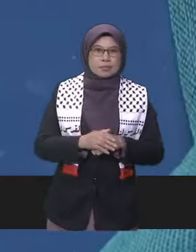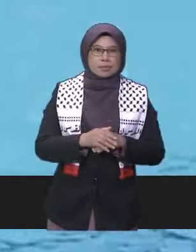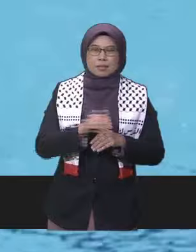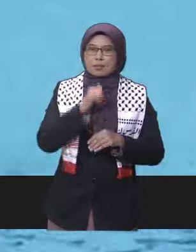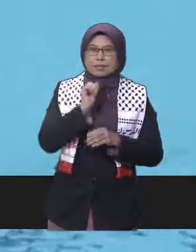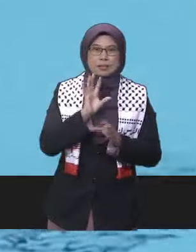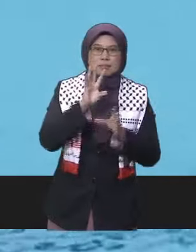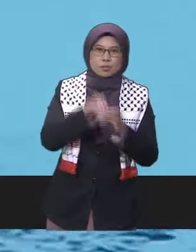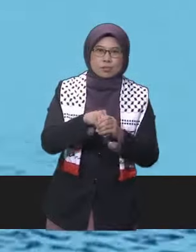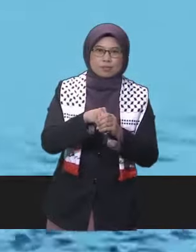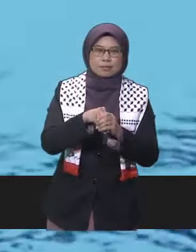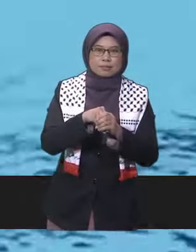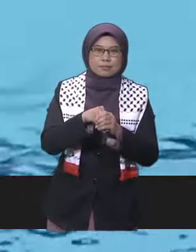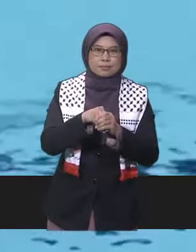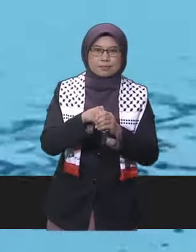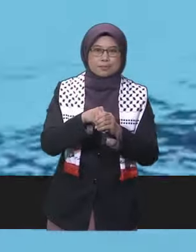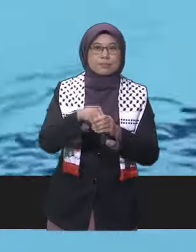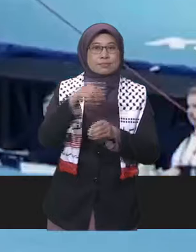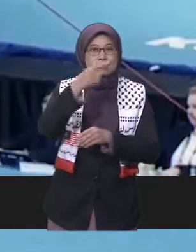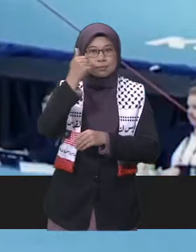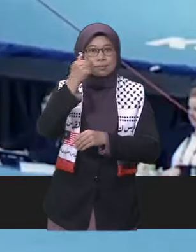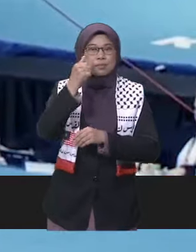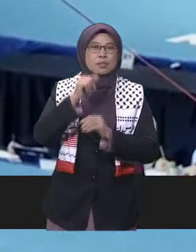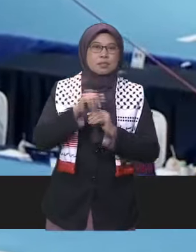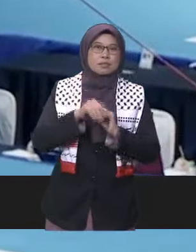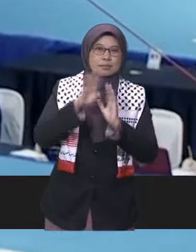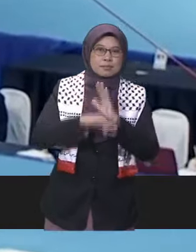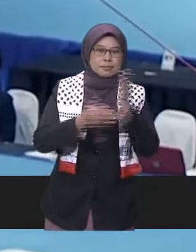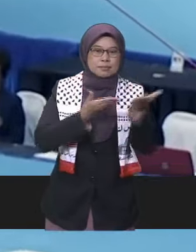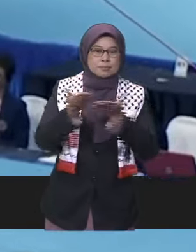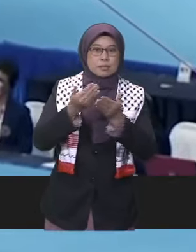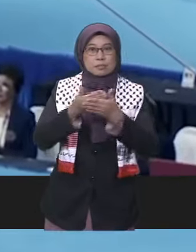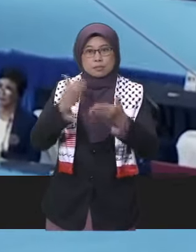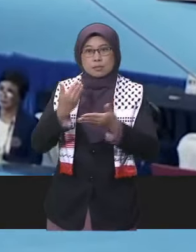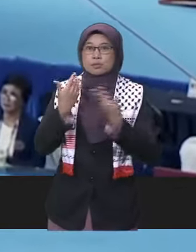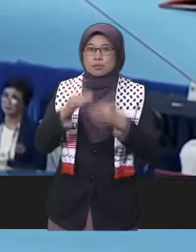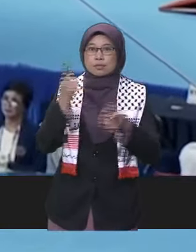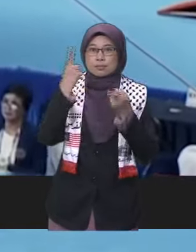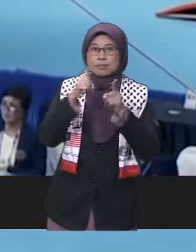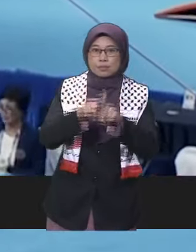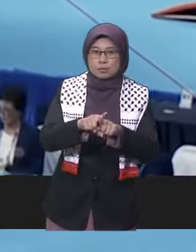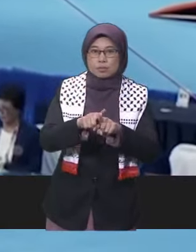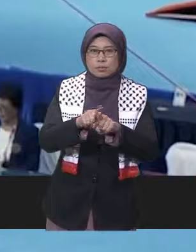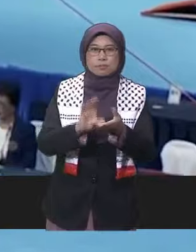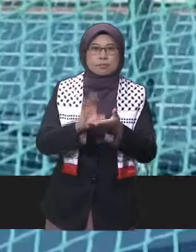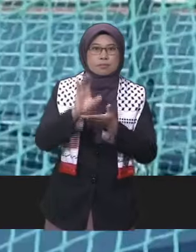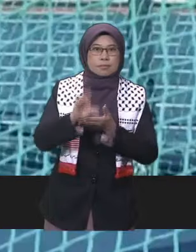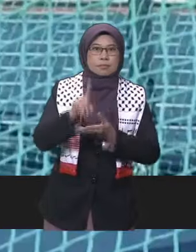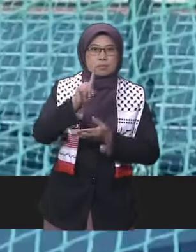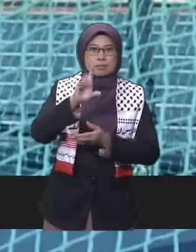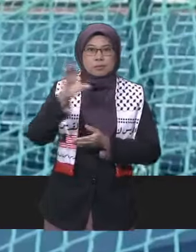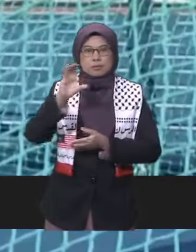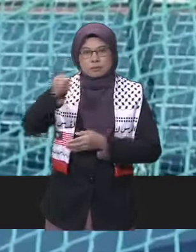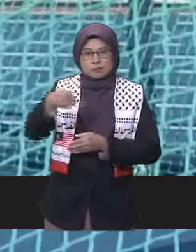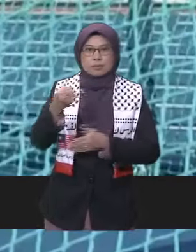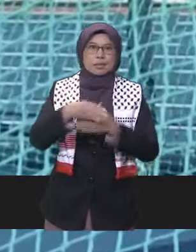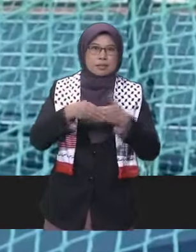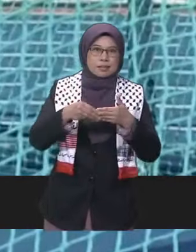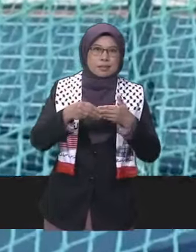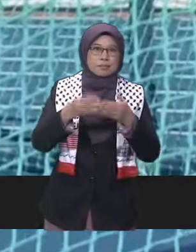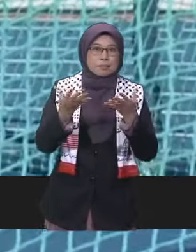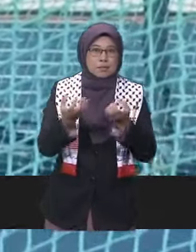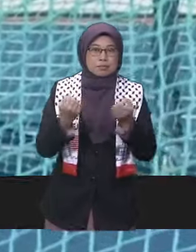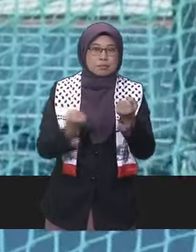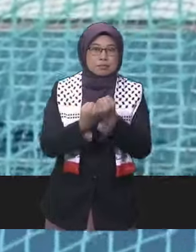bersama temasar dui tahunan itu berikutan kekurangan kemudahan biarpun sebelum ini bersetuju dengan peruntukan lebih R juta Beliau